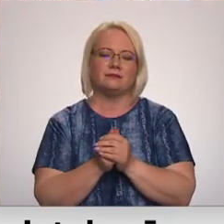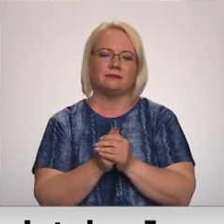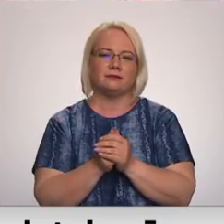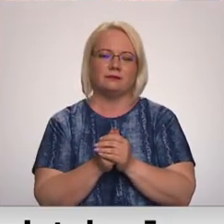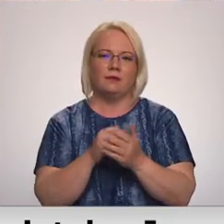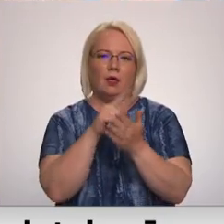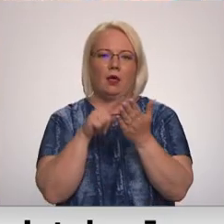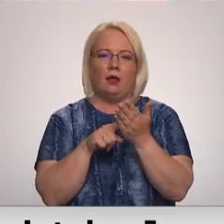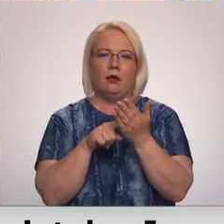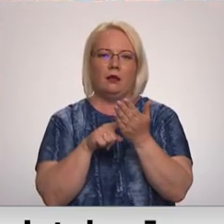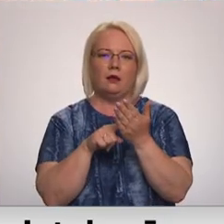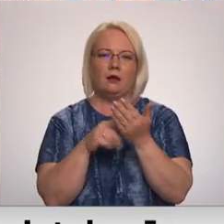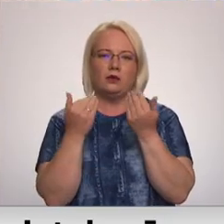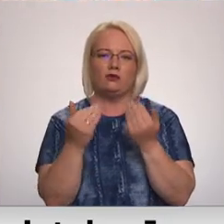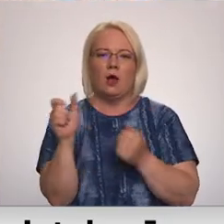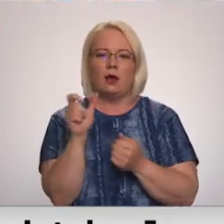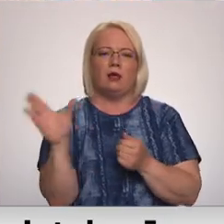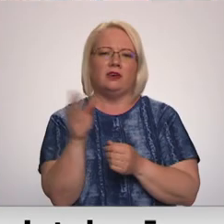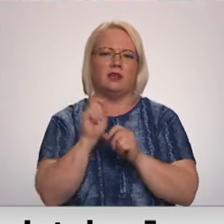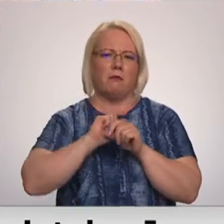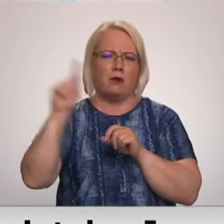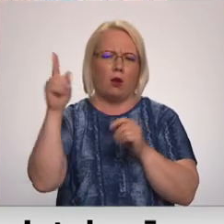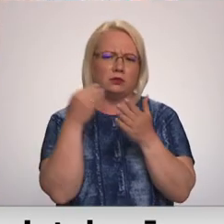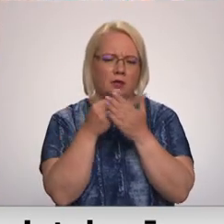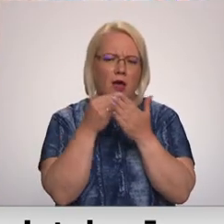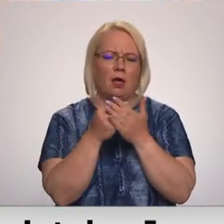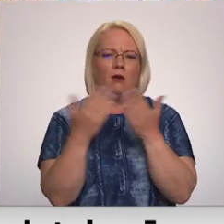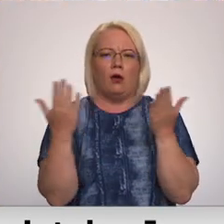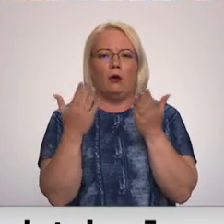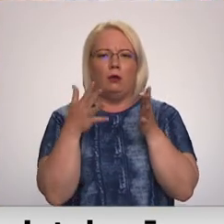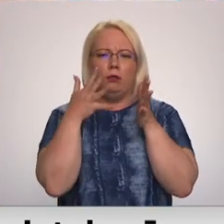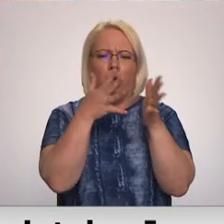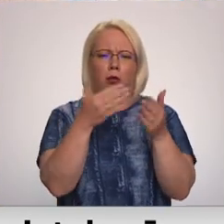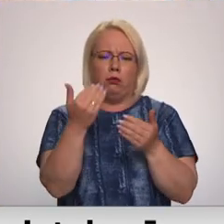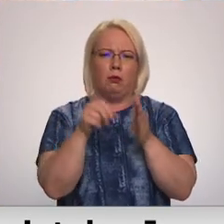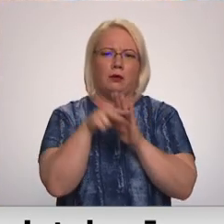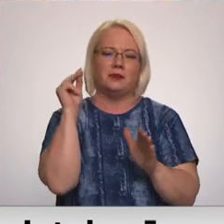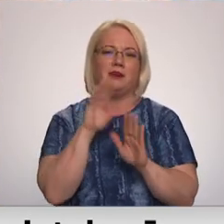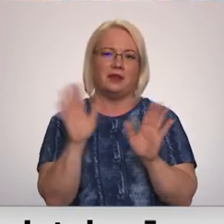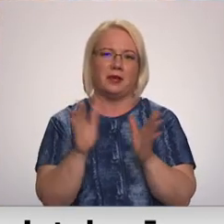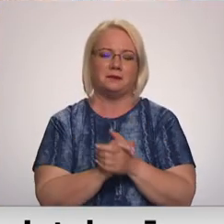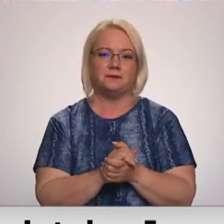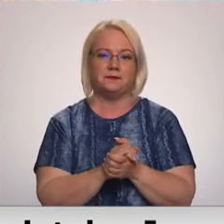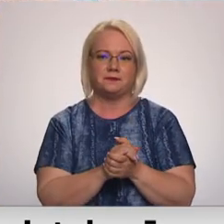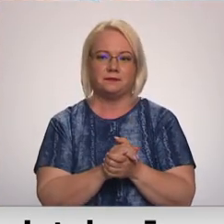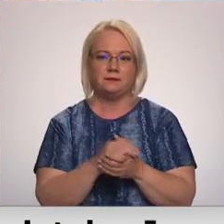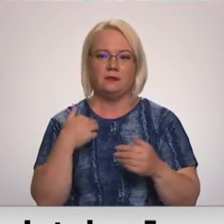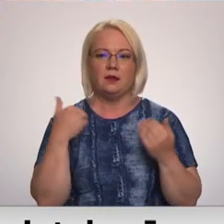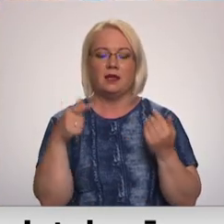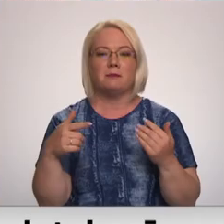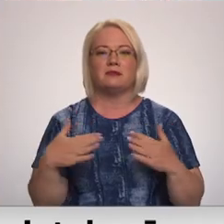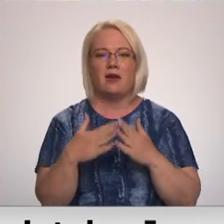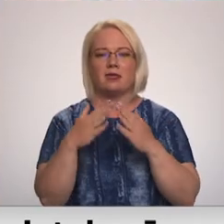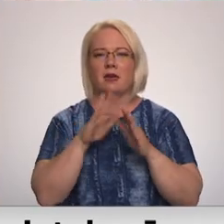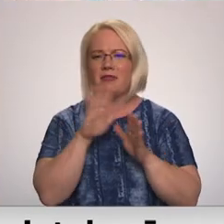Nu, šogad ir tā, ka visam aug cenas. Vai tas kaut kādā ziņā ietekmē jūsu izvēles šodien te? Nu, nē, laikam uz šiem